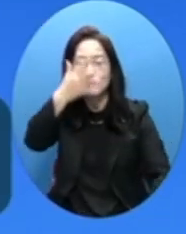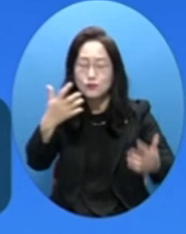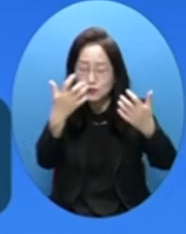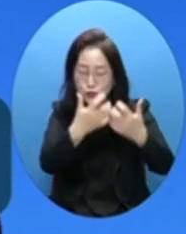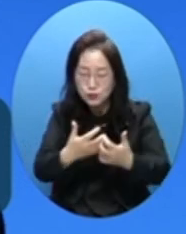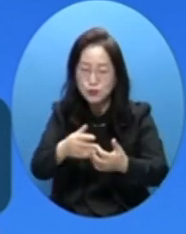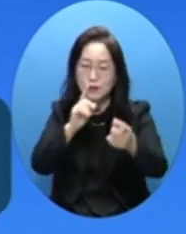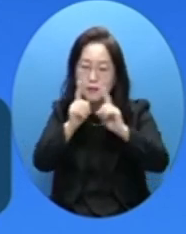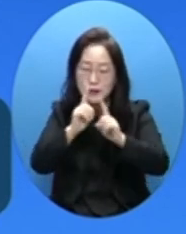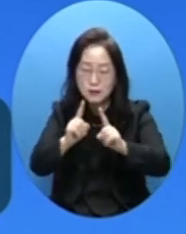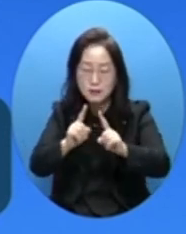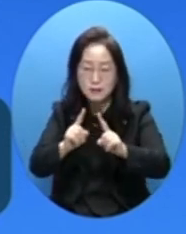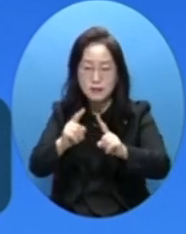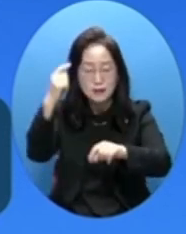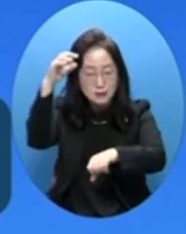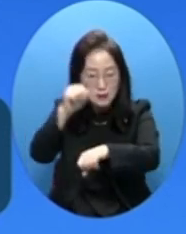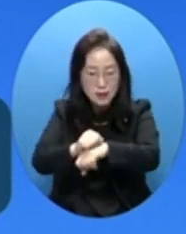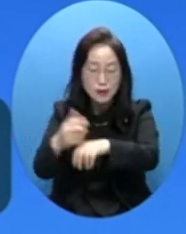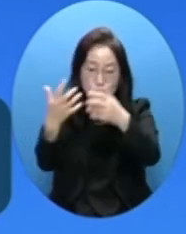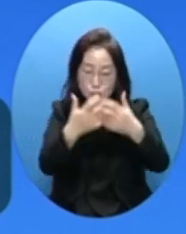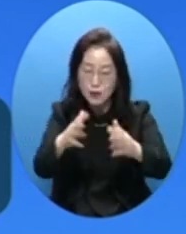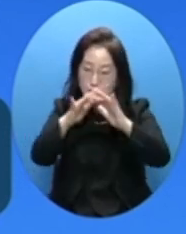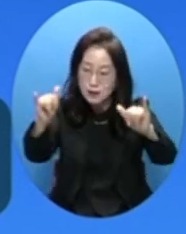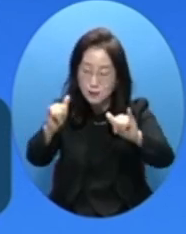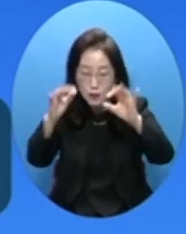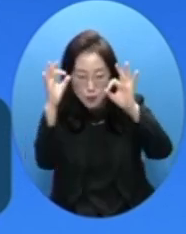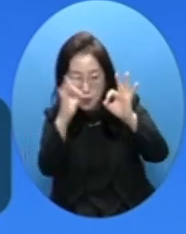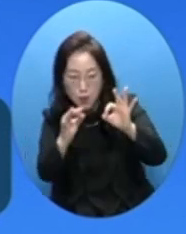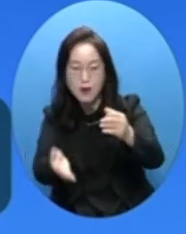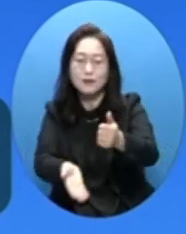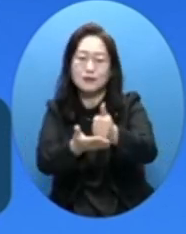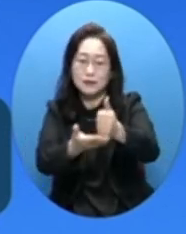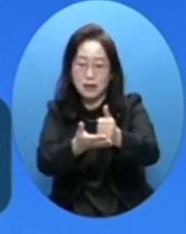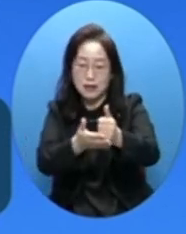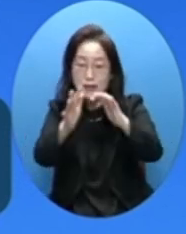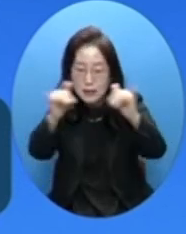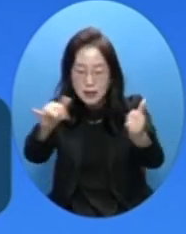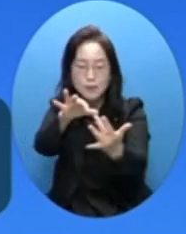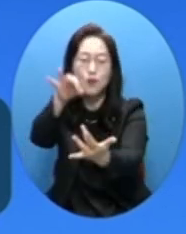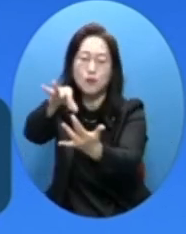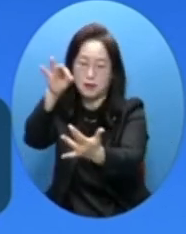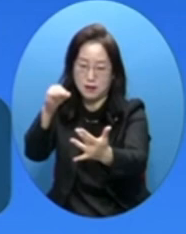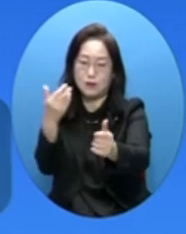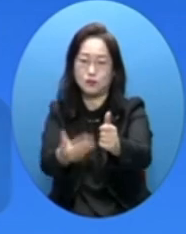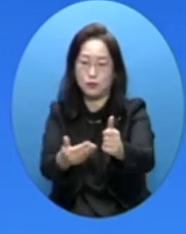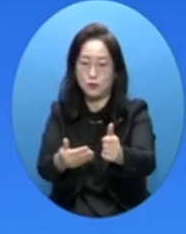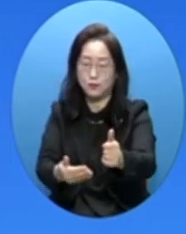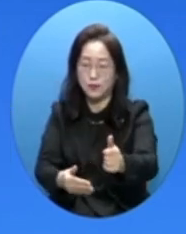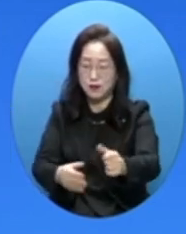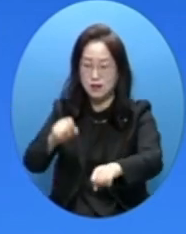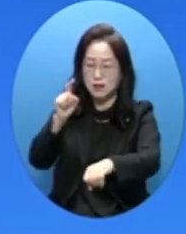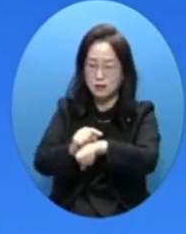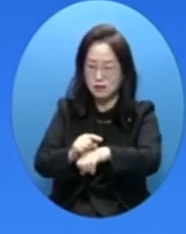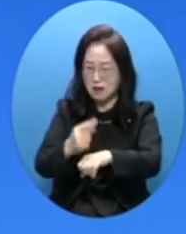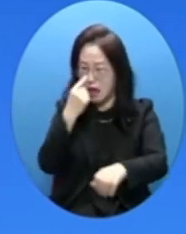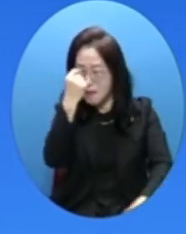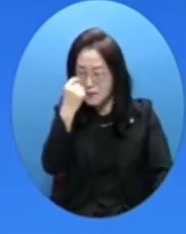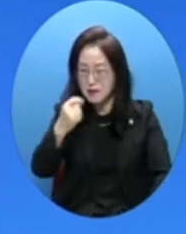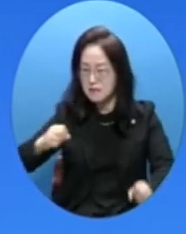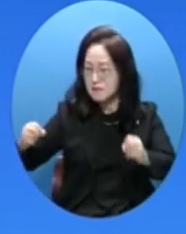충만하고 사람들에게 칭찬받는 자를 재직으로 세웠습니다. 성격이 모나고 늘 부딪히는